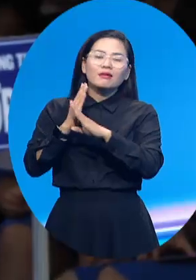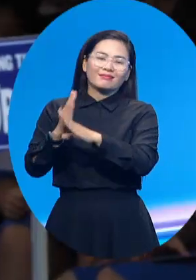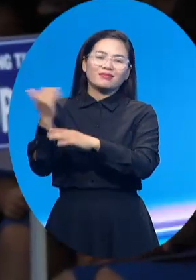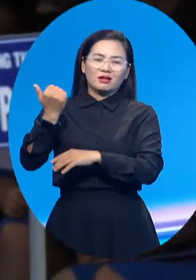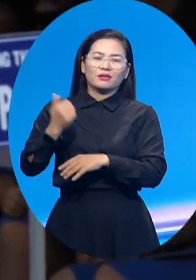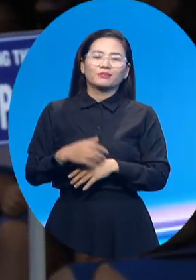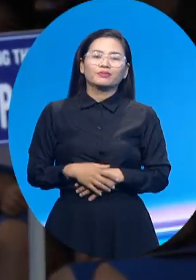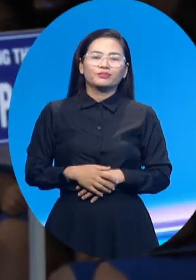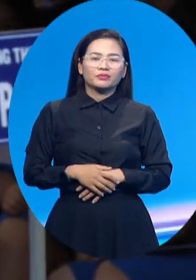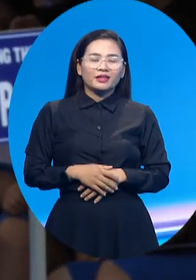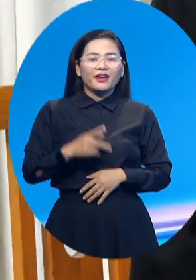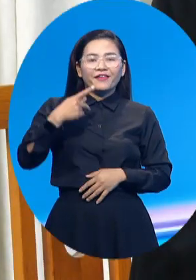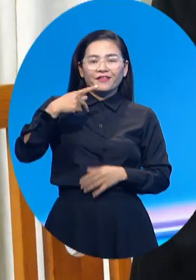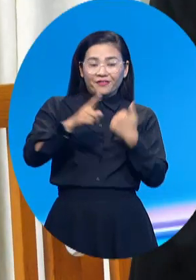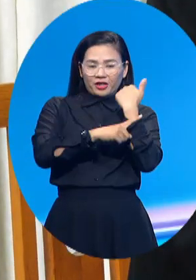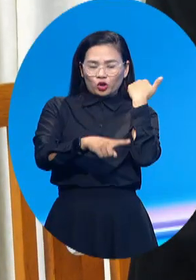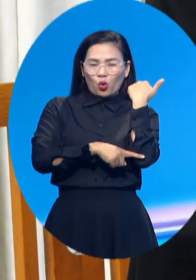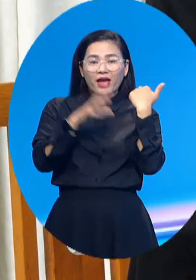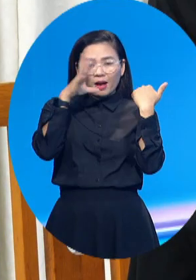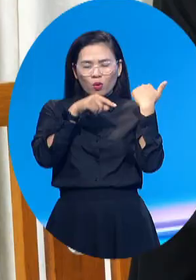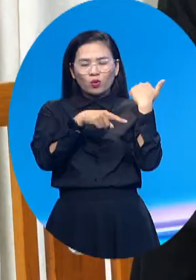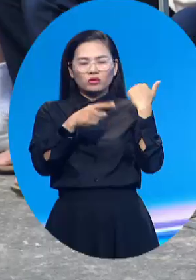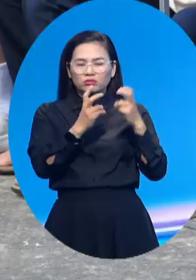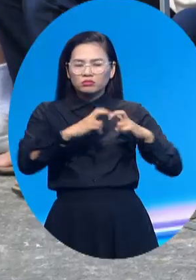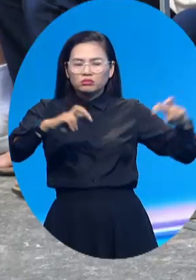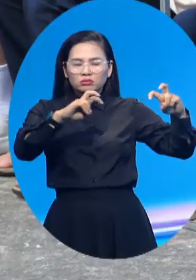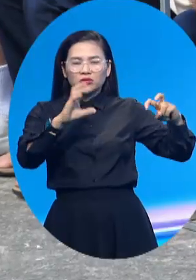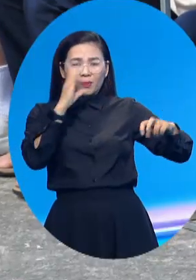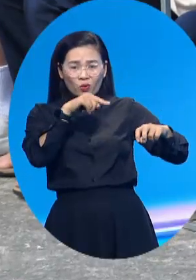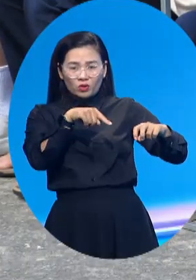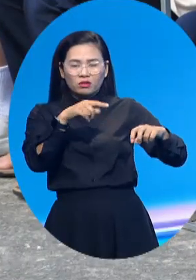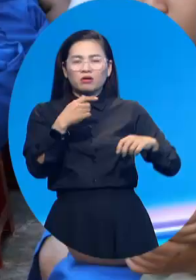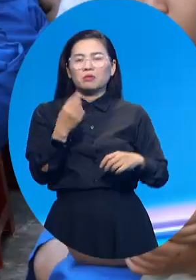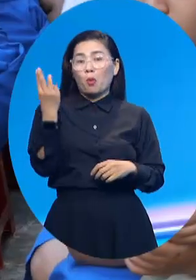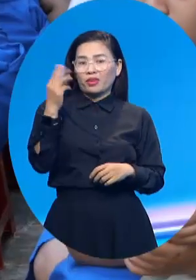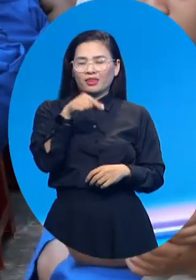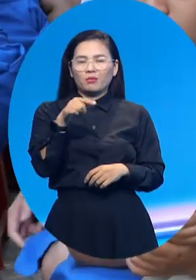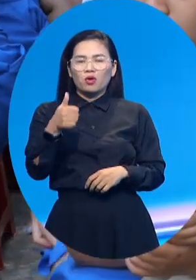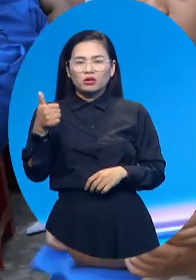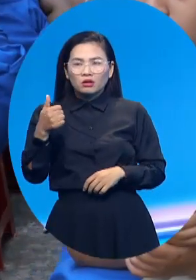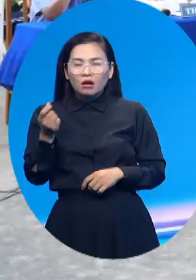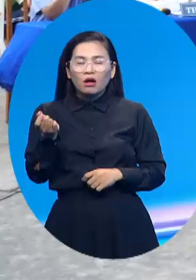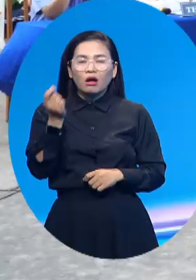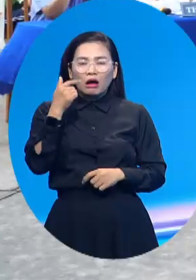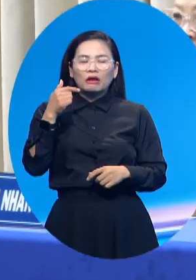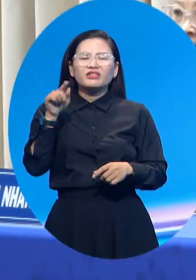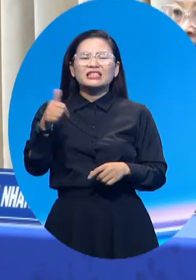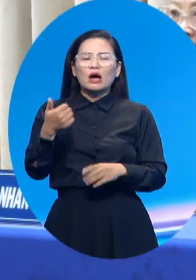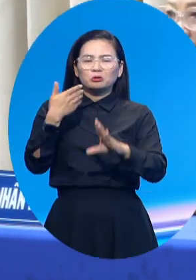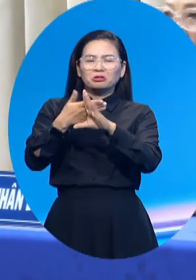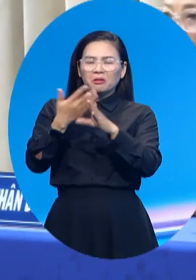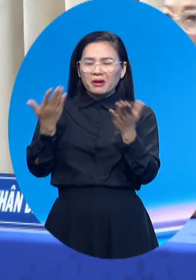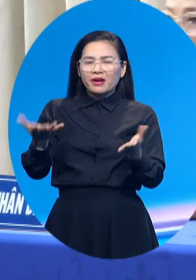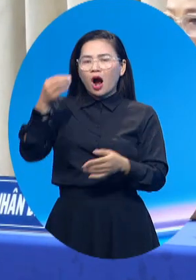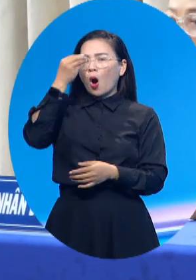định là hoạt động bổ ích đối với các em học sinh khi hiện nay ma túy thuốc lá điện tử đã và đang lên lõi vào môi trường học đường gây ra nhiều hệ